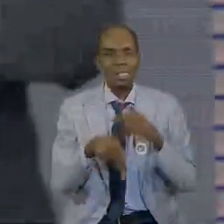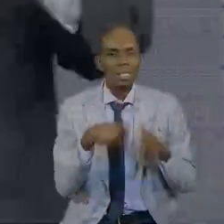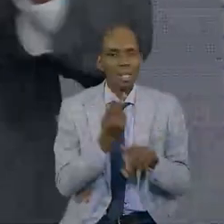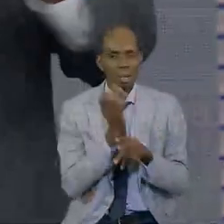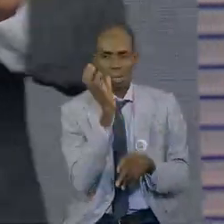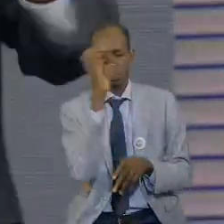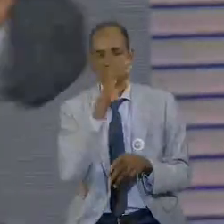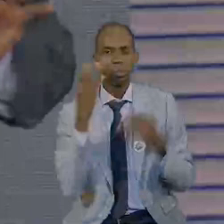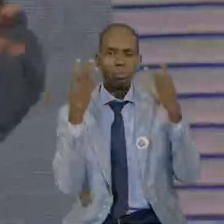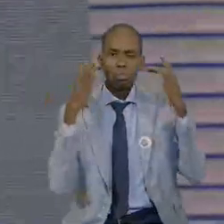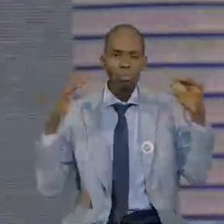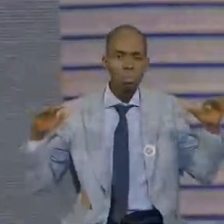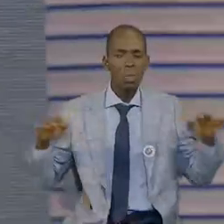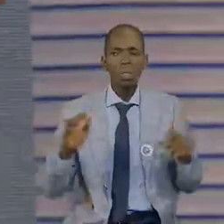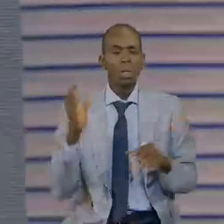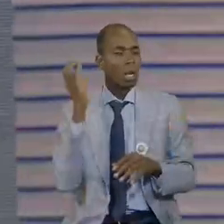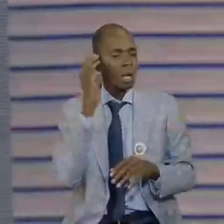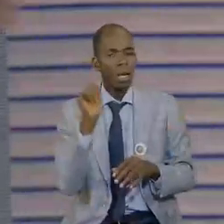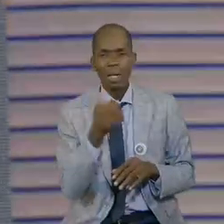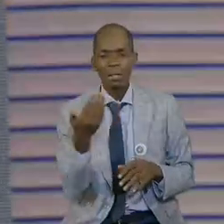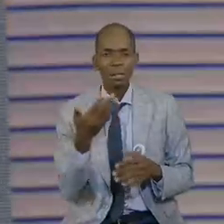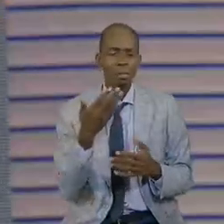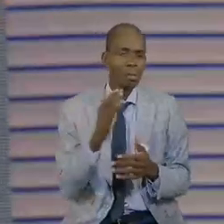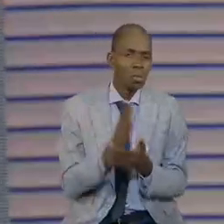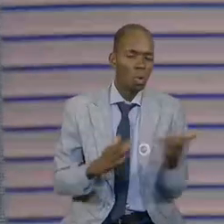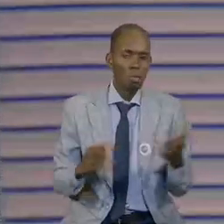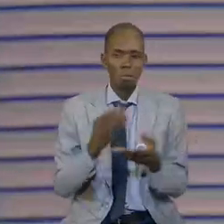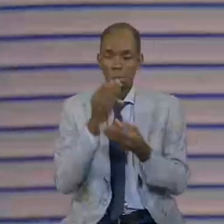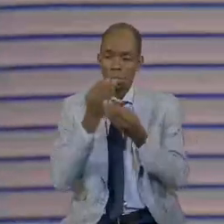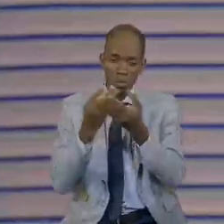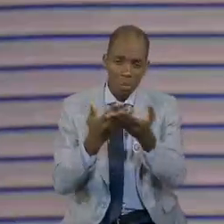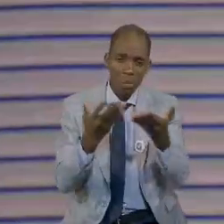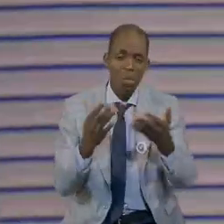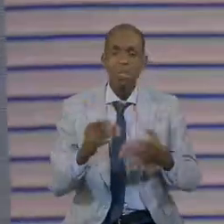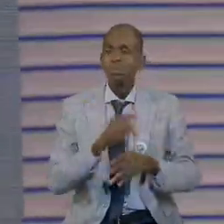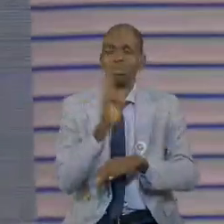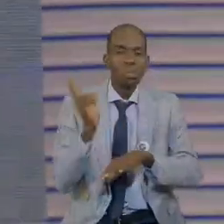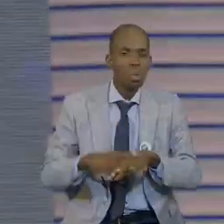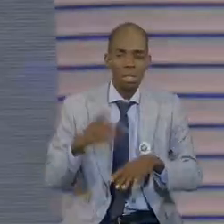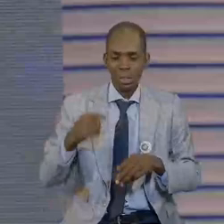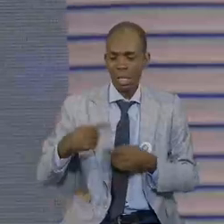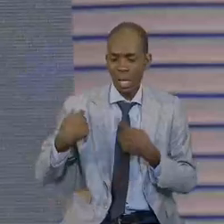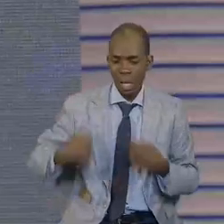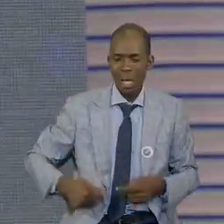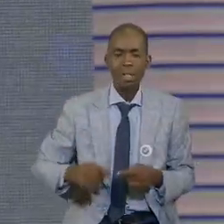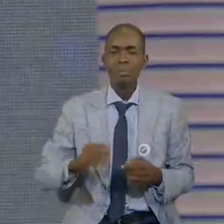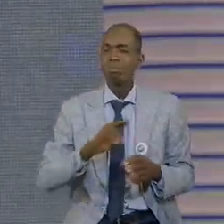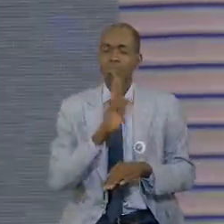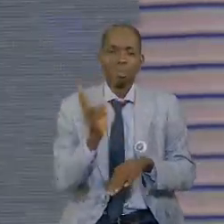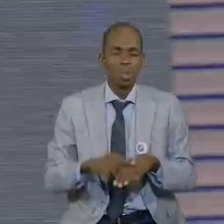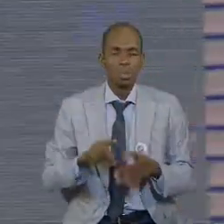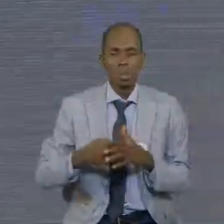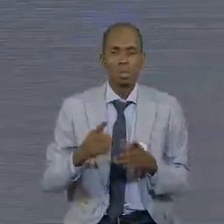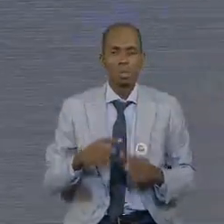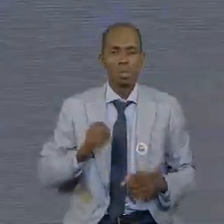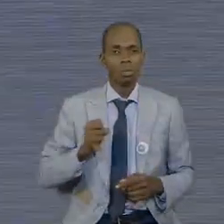hear something kind of news, naturally, normally, the heart is used to that and begins to palpiter. Et ton cœur est